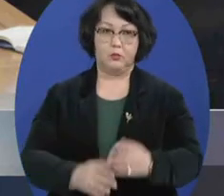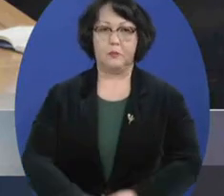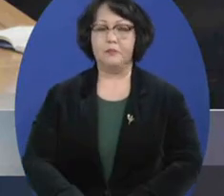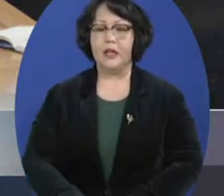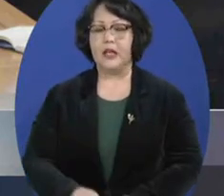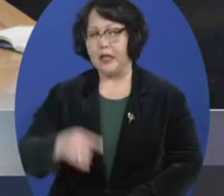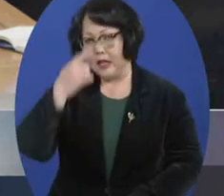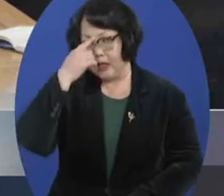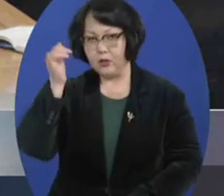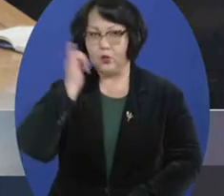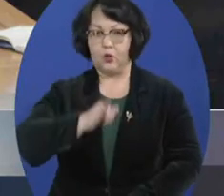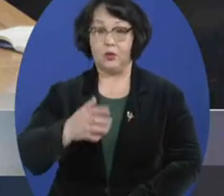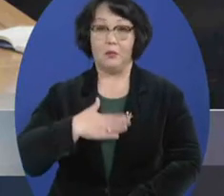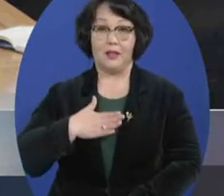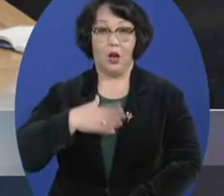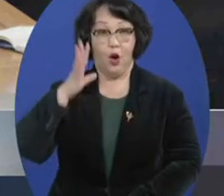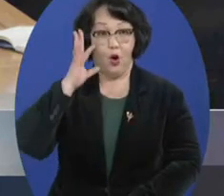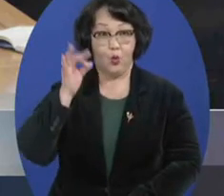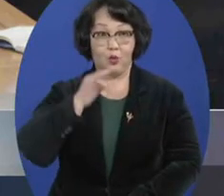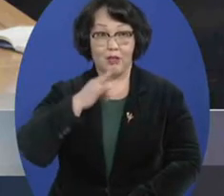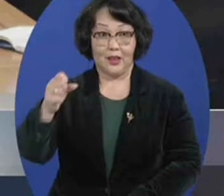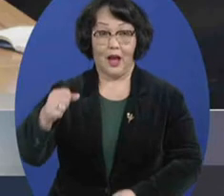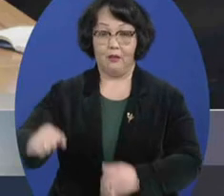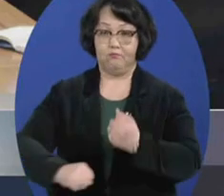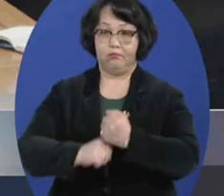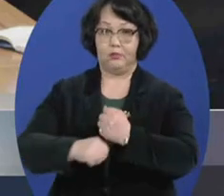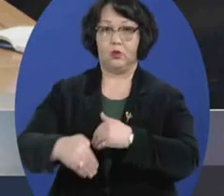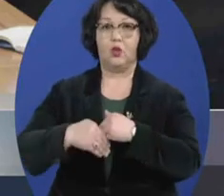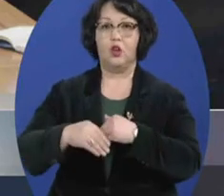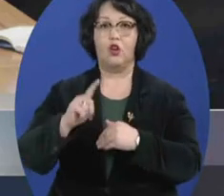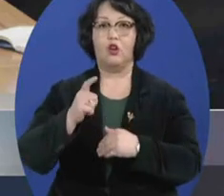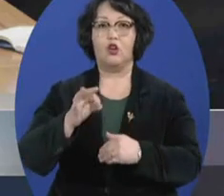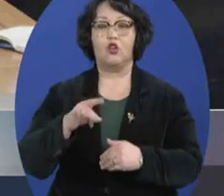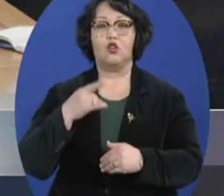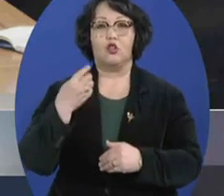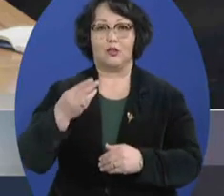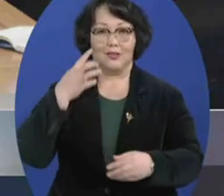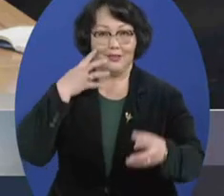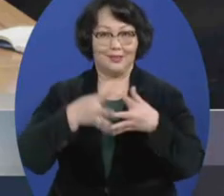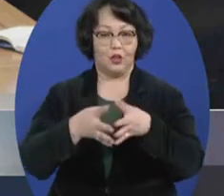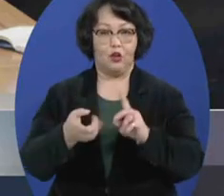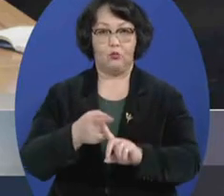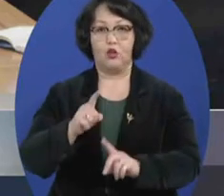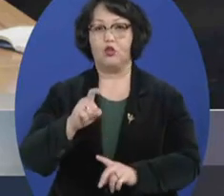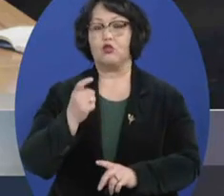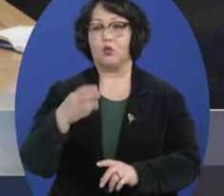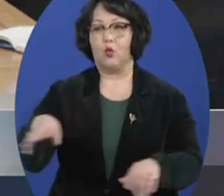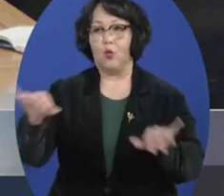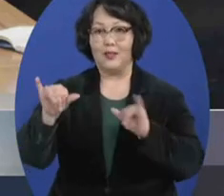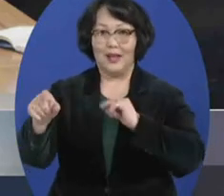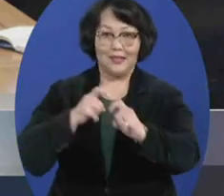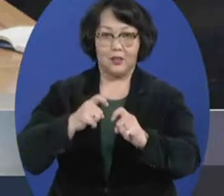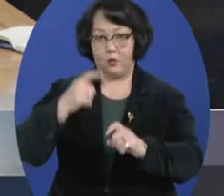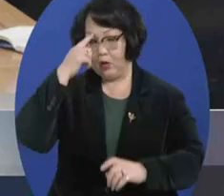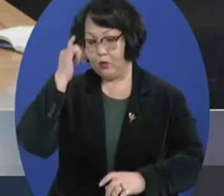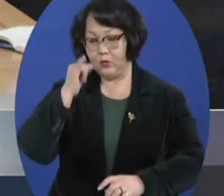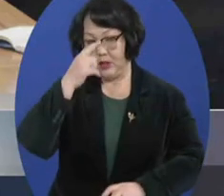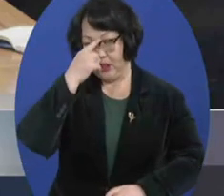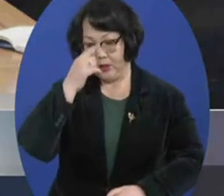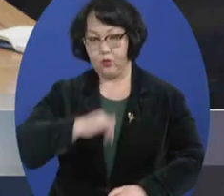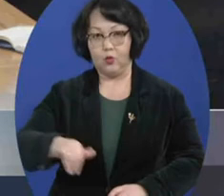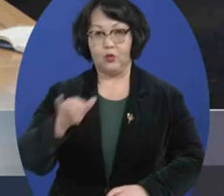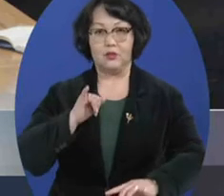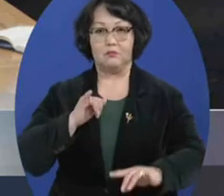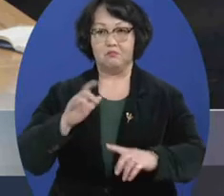юм. Энэтхэг улс манай оюун санааны хөрш, нэн чухал стратегийн түнш юм. Хоёр орны харилцааны түүхэнд Монгол энэтхэг хоёр улс